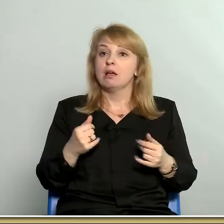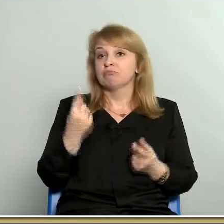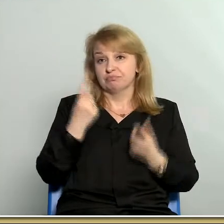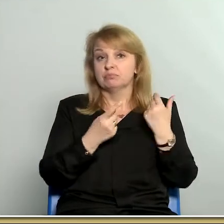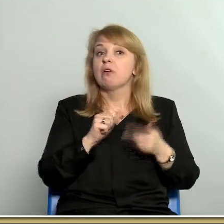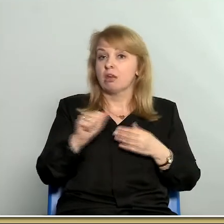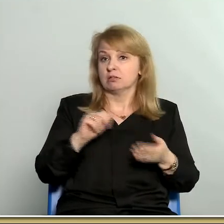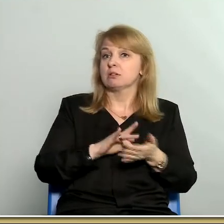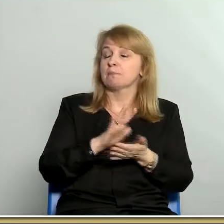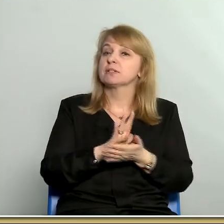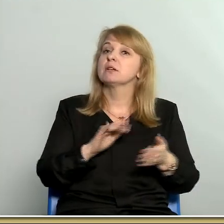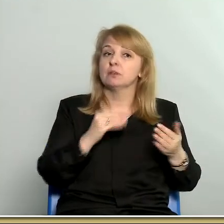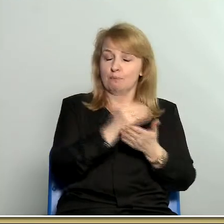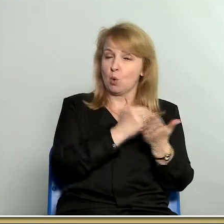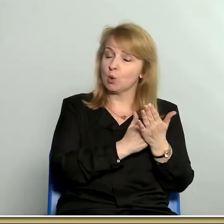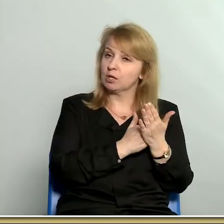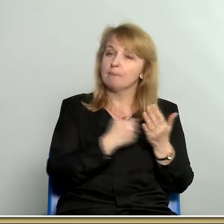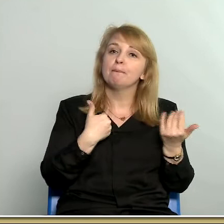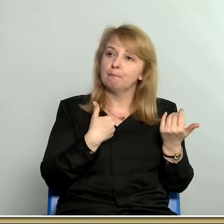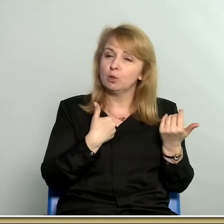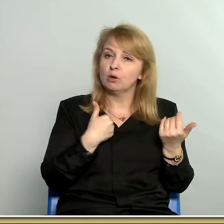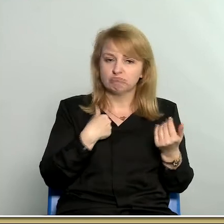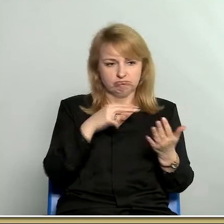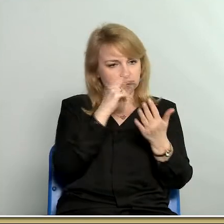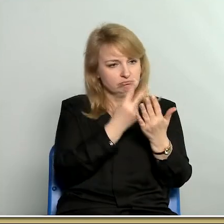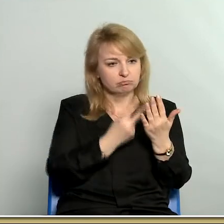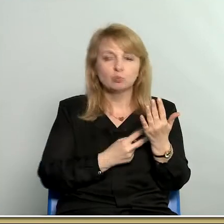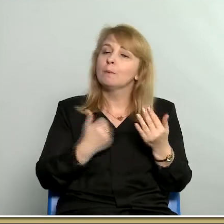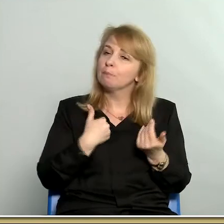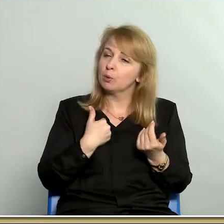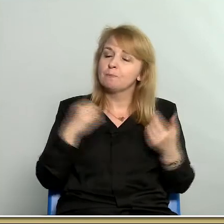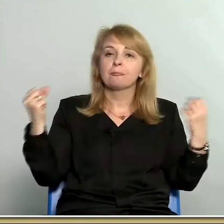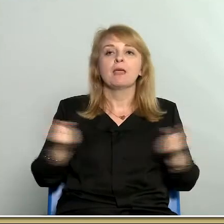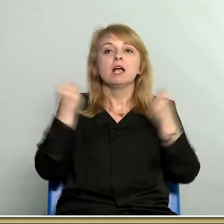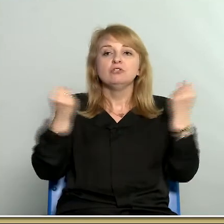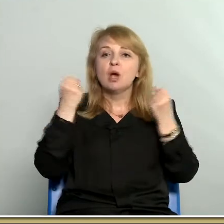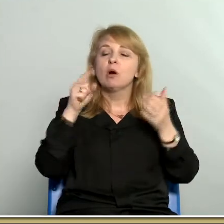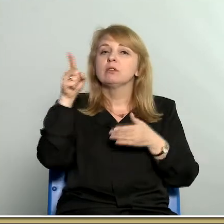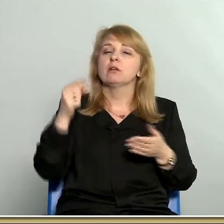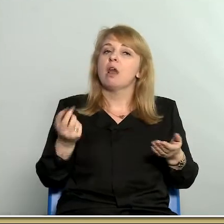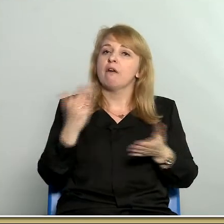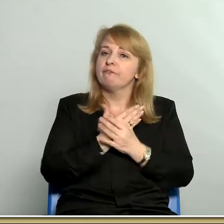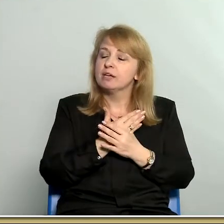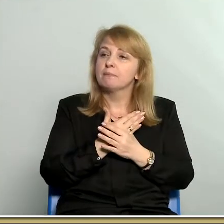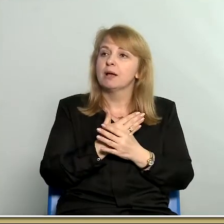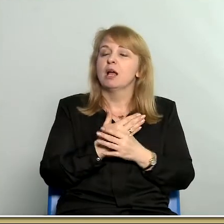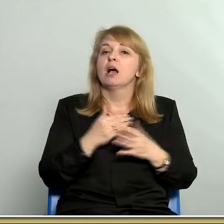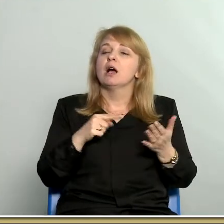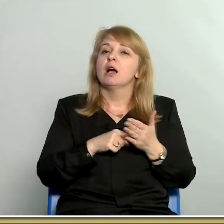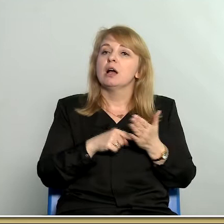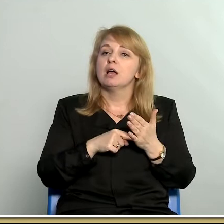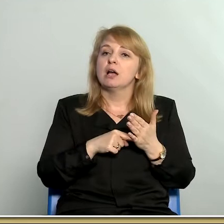zapisane w programie, jak sobie ostatnio jeszcze przejrzałam. W działaniu poświęconym przedsiębiorcom, tam, gdzie będzie